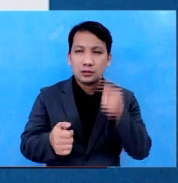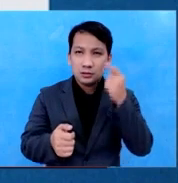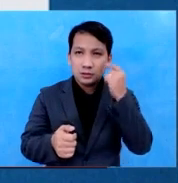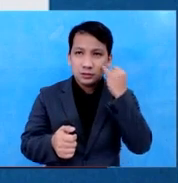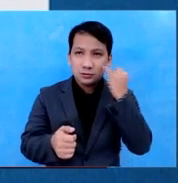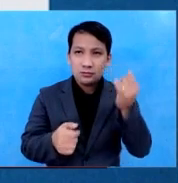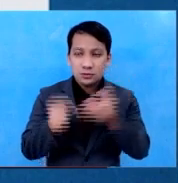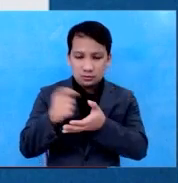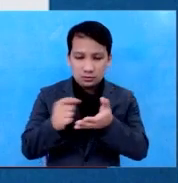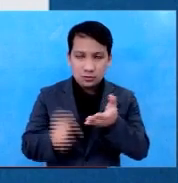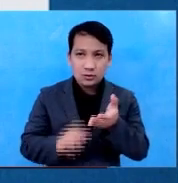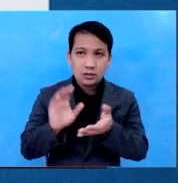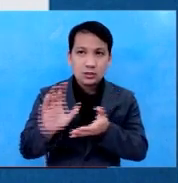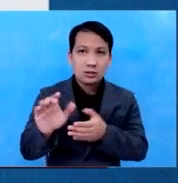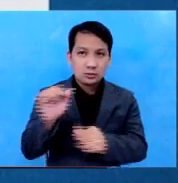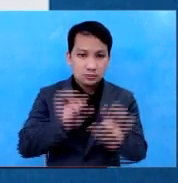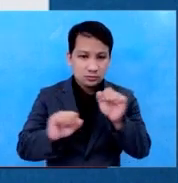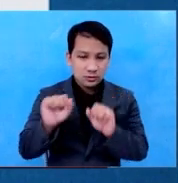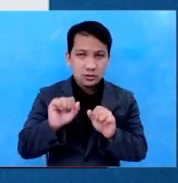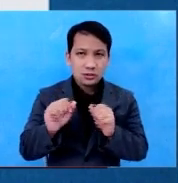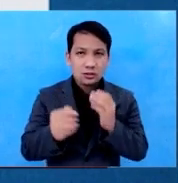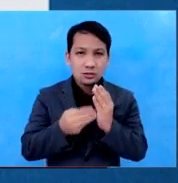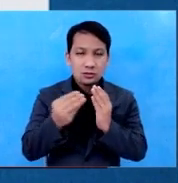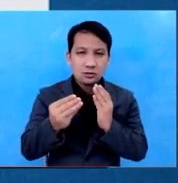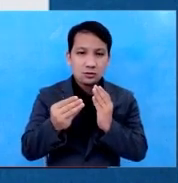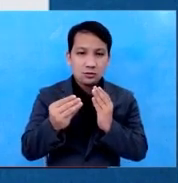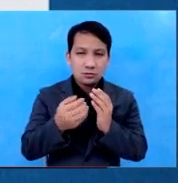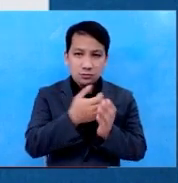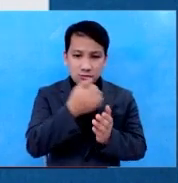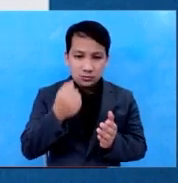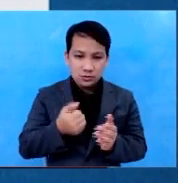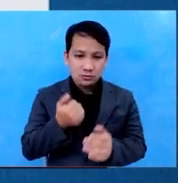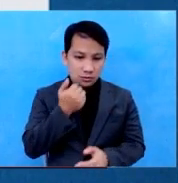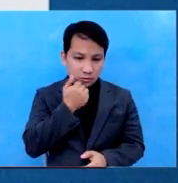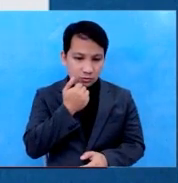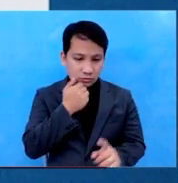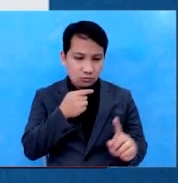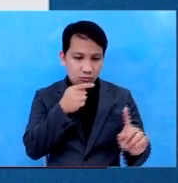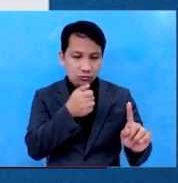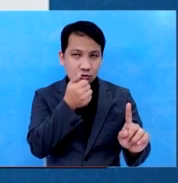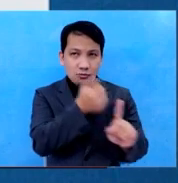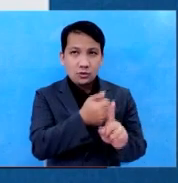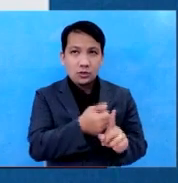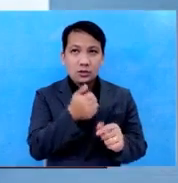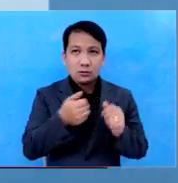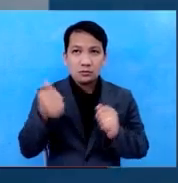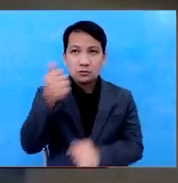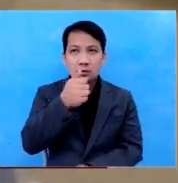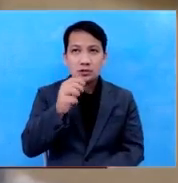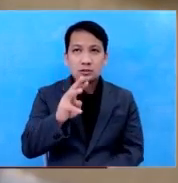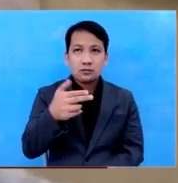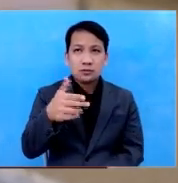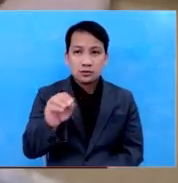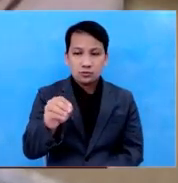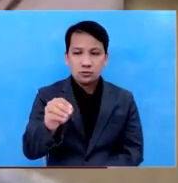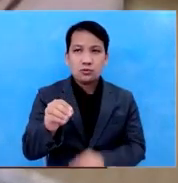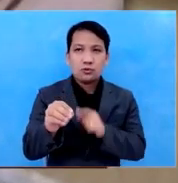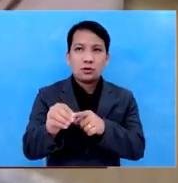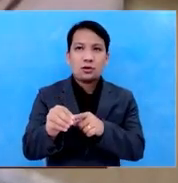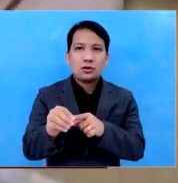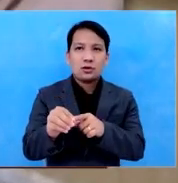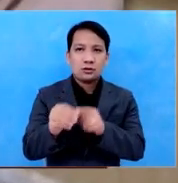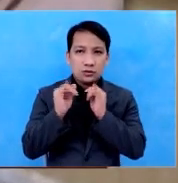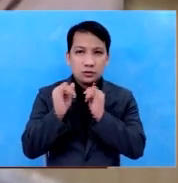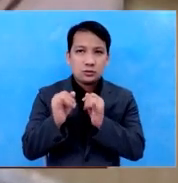para sa isang science magazine na pinag-ugatan ng maling akusasyon laban sa hepe ng WHO. Sa kanyang interview kay